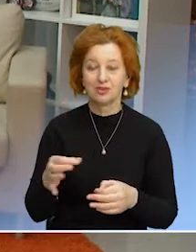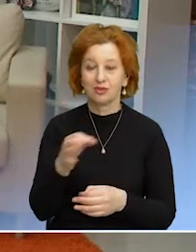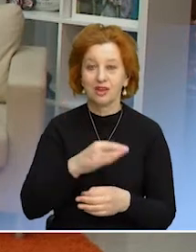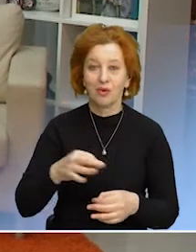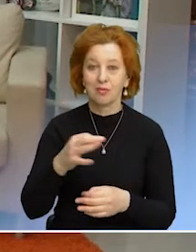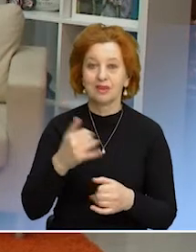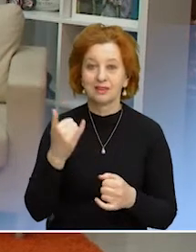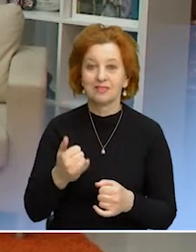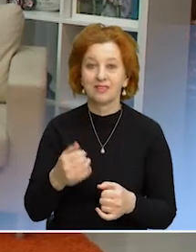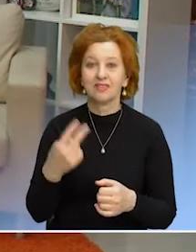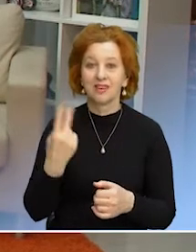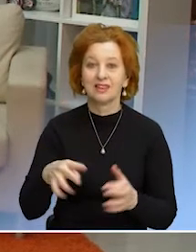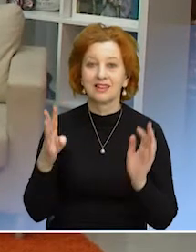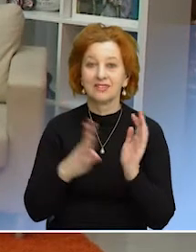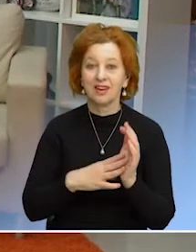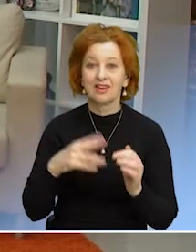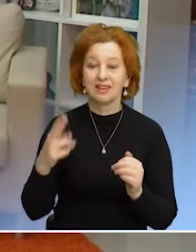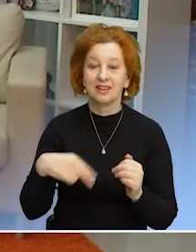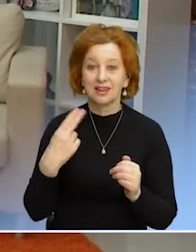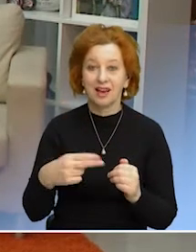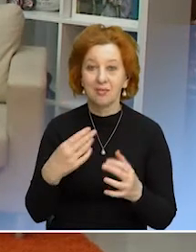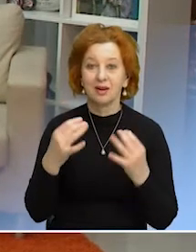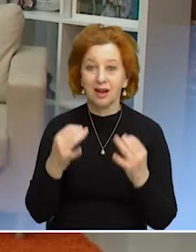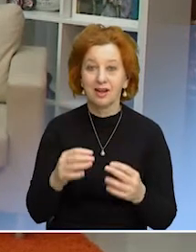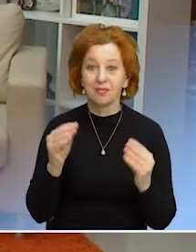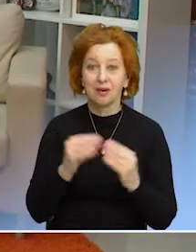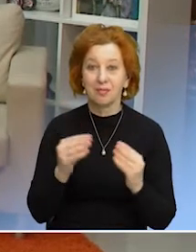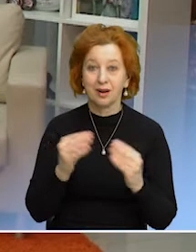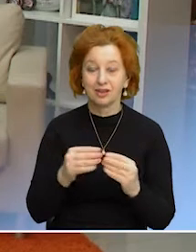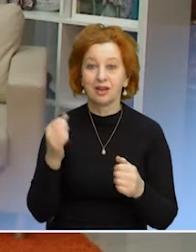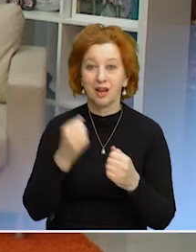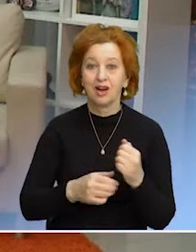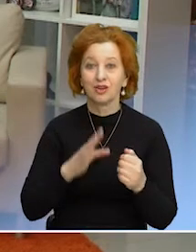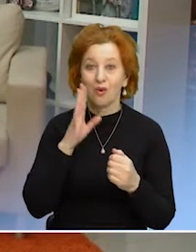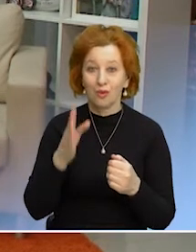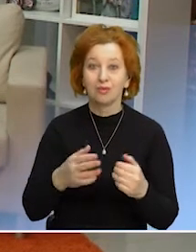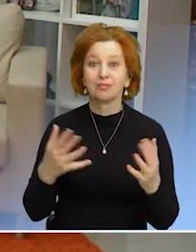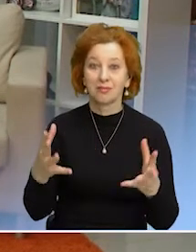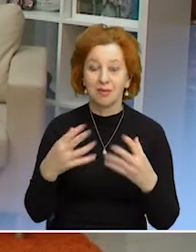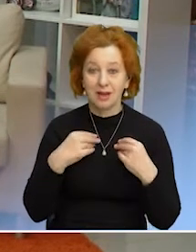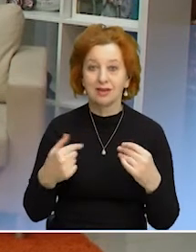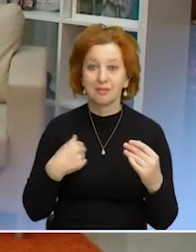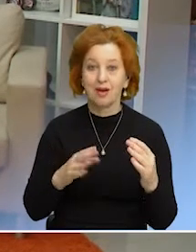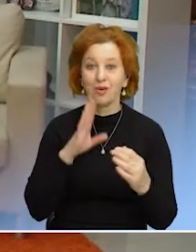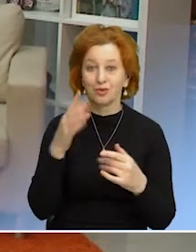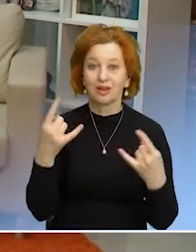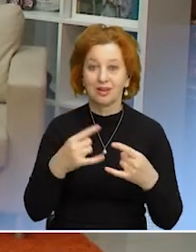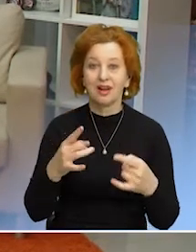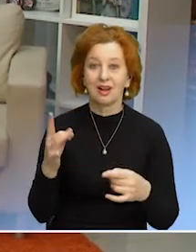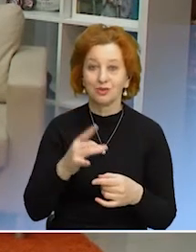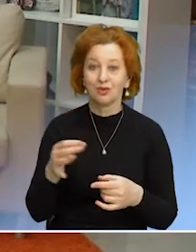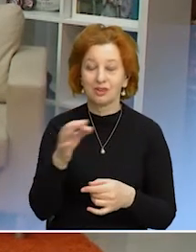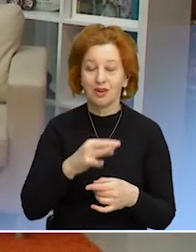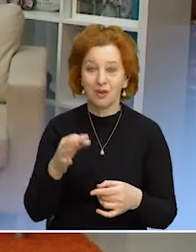обожаемая Ростовская область! Сегодня уже 29 декабря, и по-прежнему каждое утро начинаем вместе с вами мы, утренний